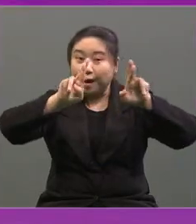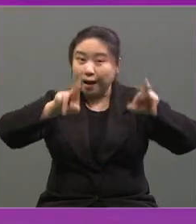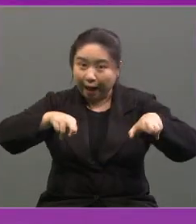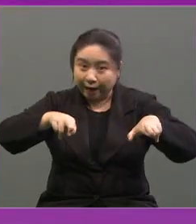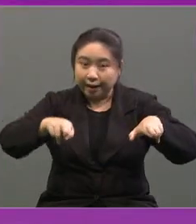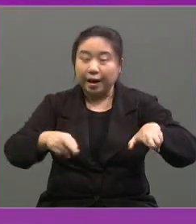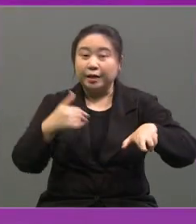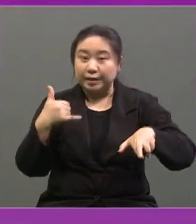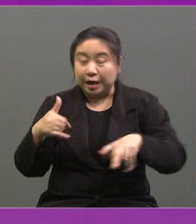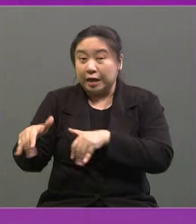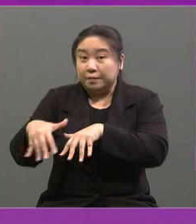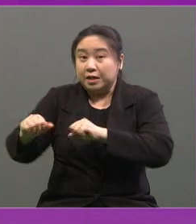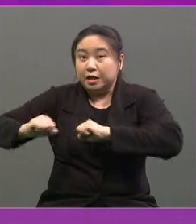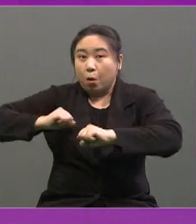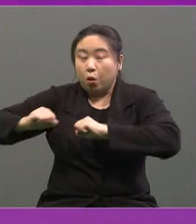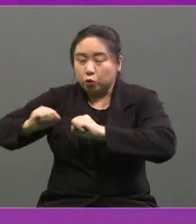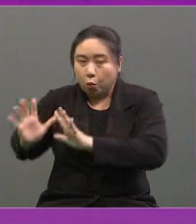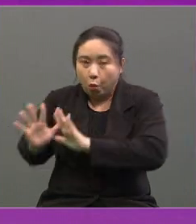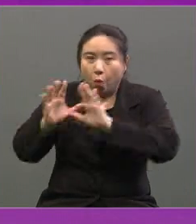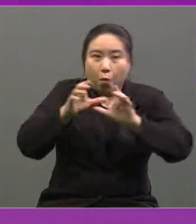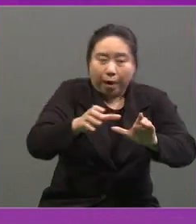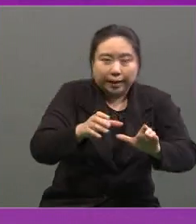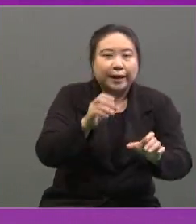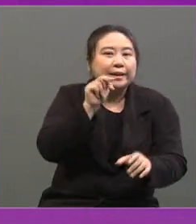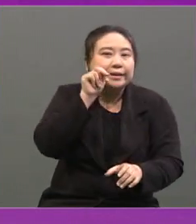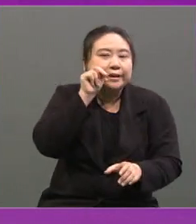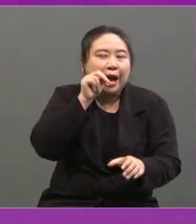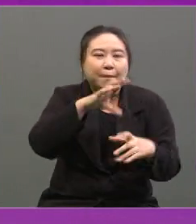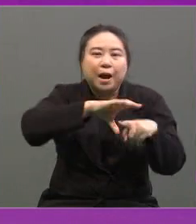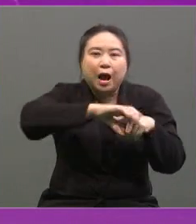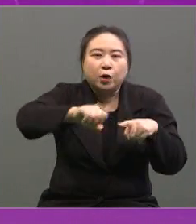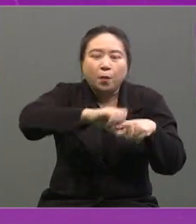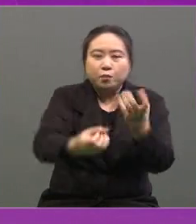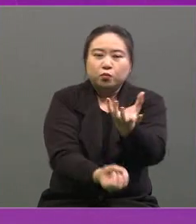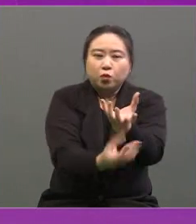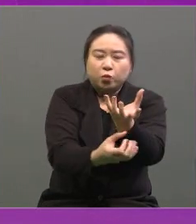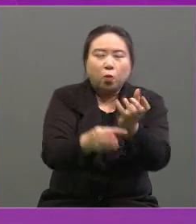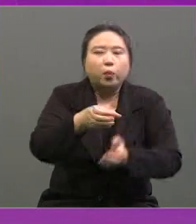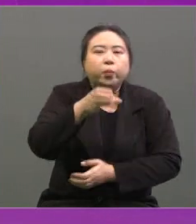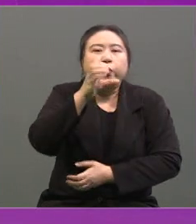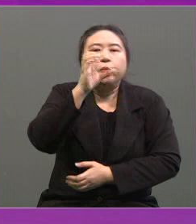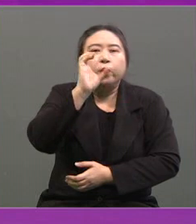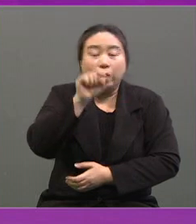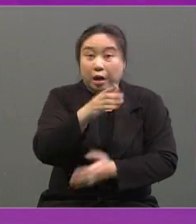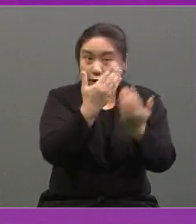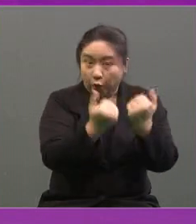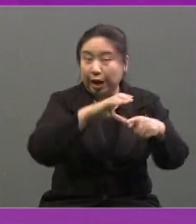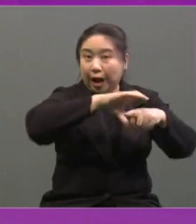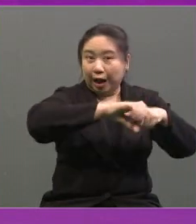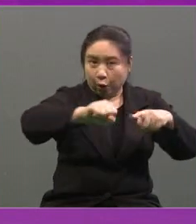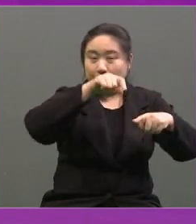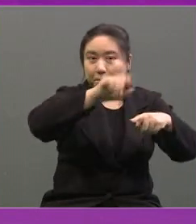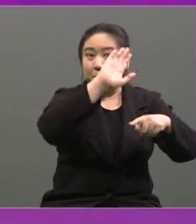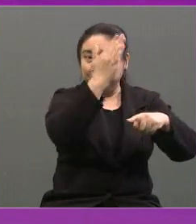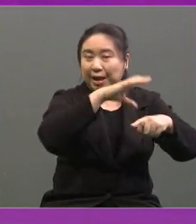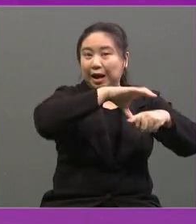ให้เยาวชนเนี่ยเข้าไปรวมกลุ่มมั่วสุมเสพน้ำกระท่อมแล้วก็กัญชาบอกกันก่อนนะคะว่ากระท่อมคำที่มีการปลดล็อกกฎหมายออกมาใบกระ